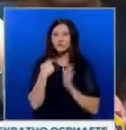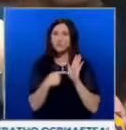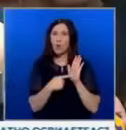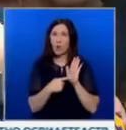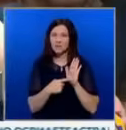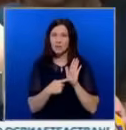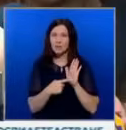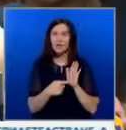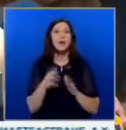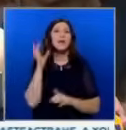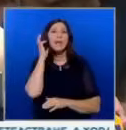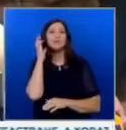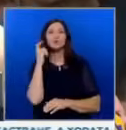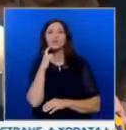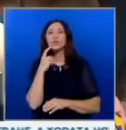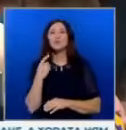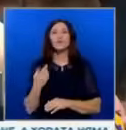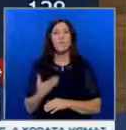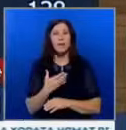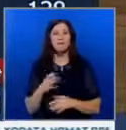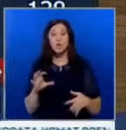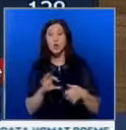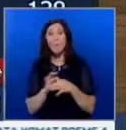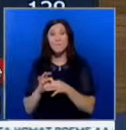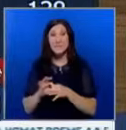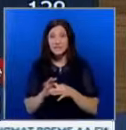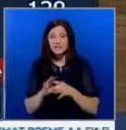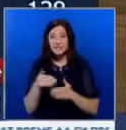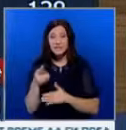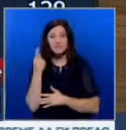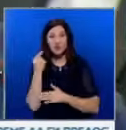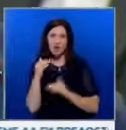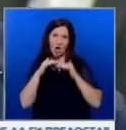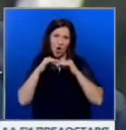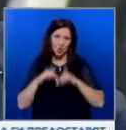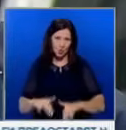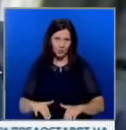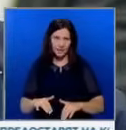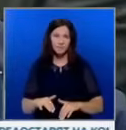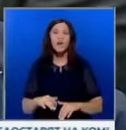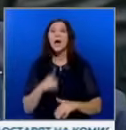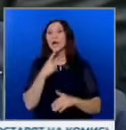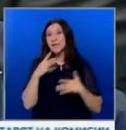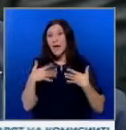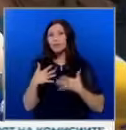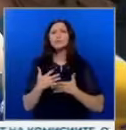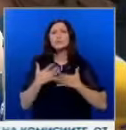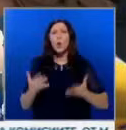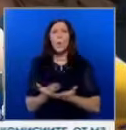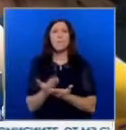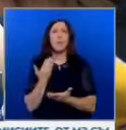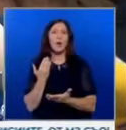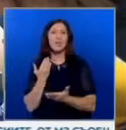показал. Името Борисов и Пеевски, комбинацията след вчера рухна. И за радост, много по-рано от